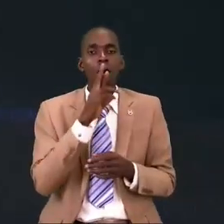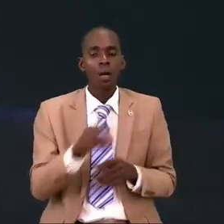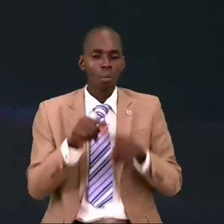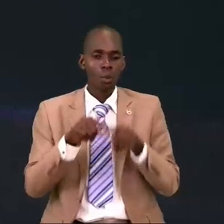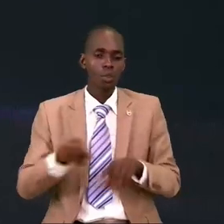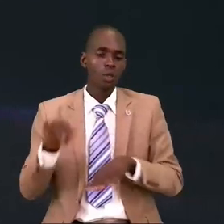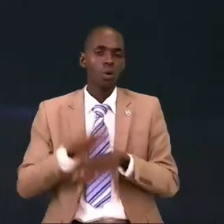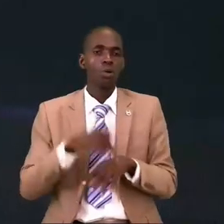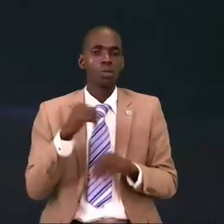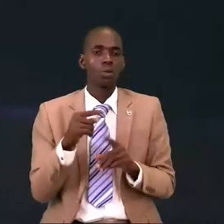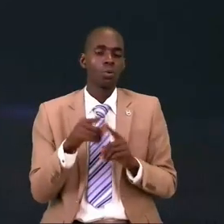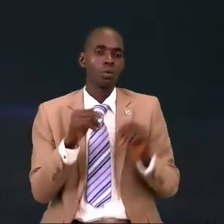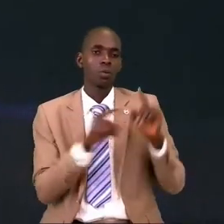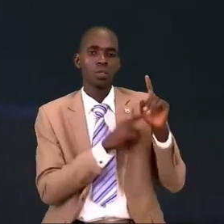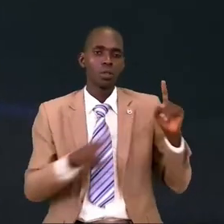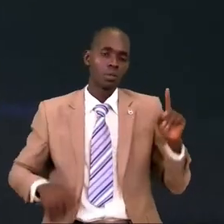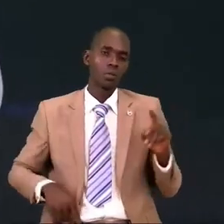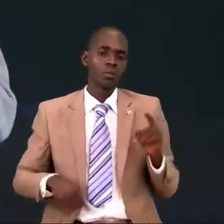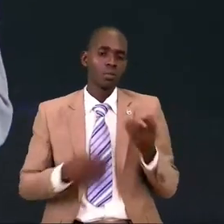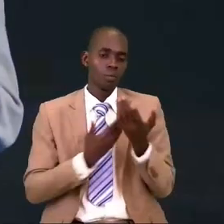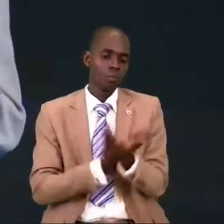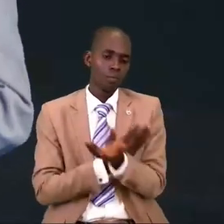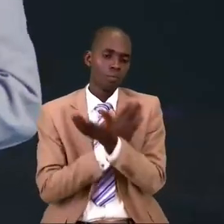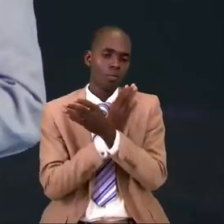dit, pour agir fidèlement,